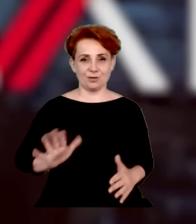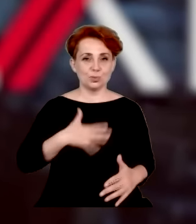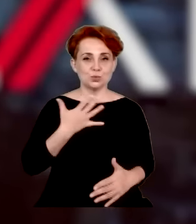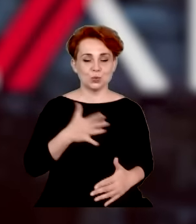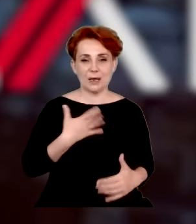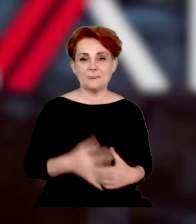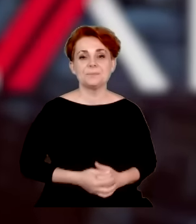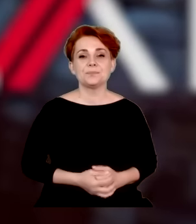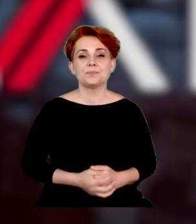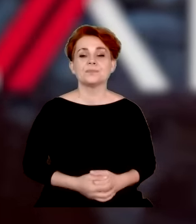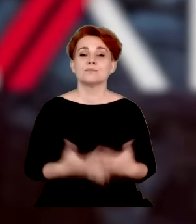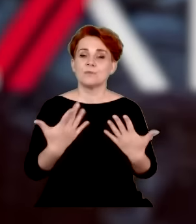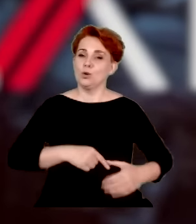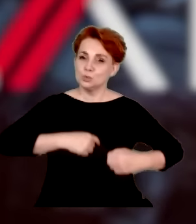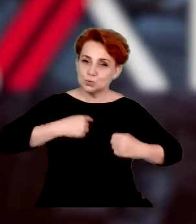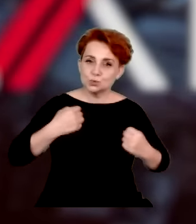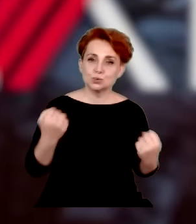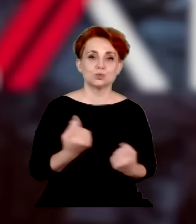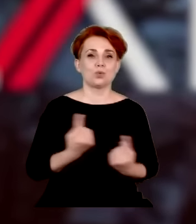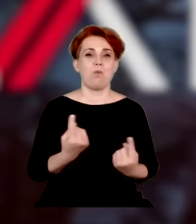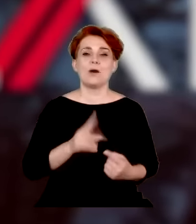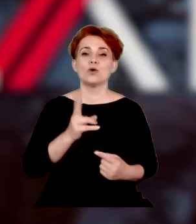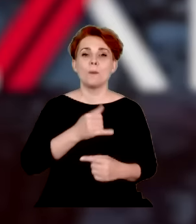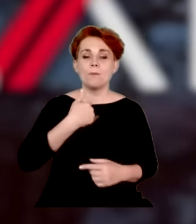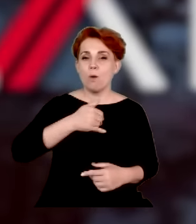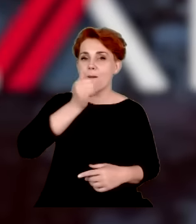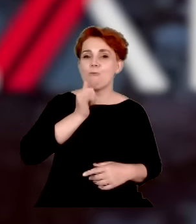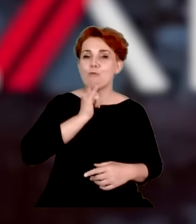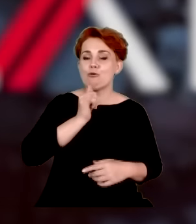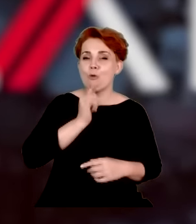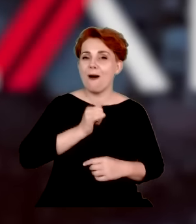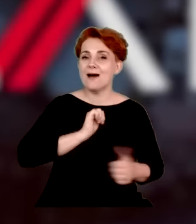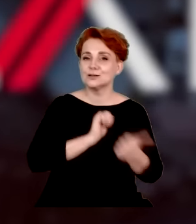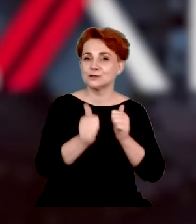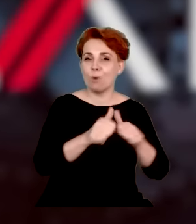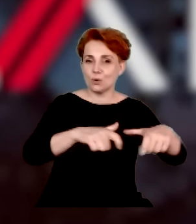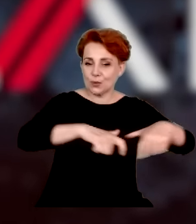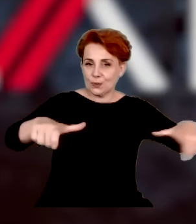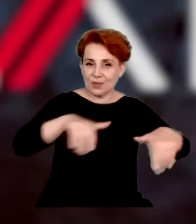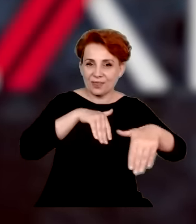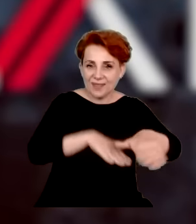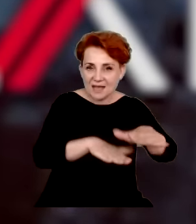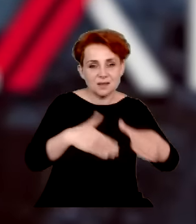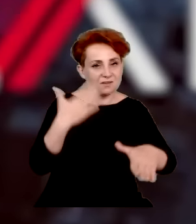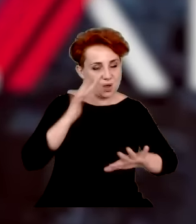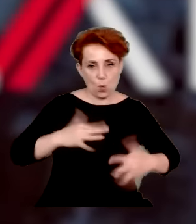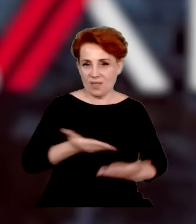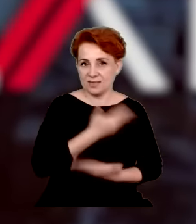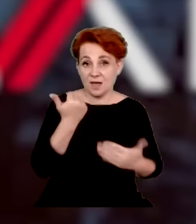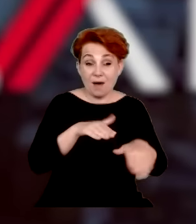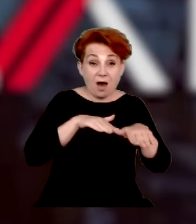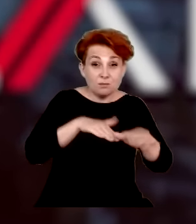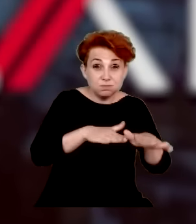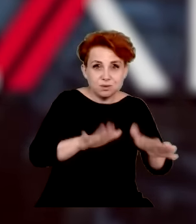No i w dechę. I to jaką? Kto próbował sportu na desce, wie, że to nie jest takie proste. A już jazda na deskorolce na